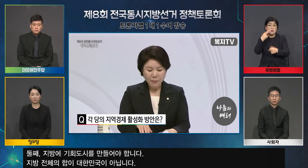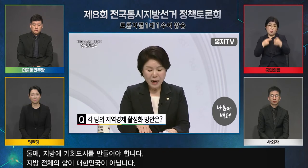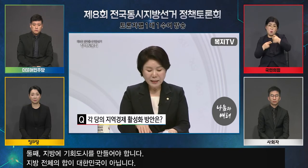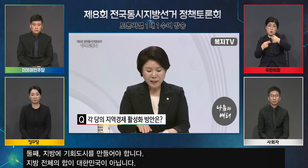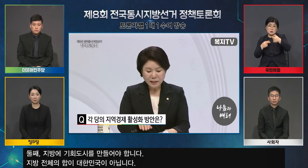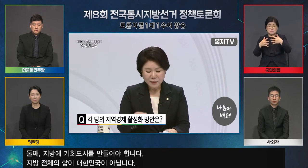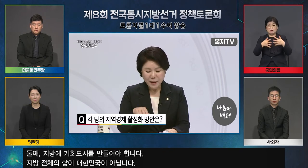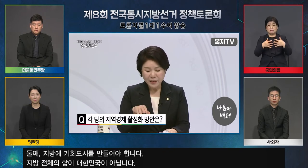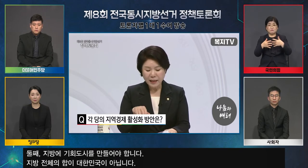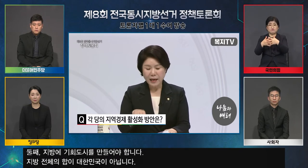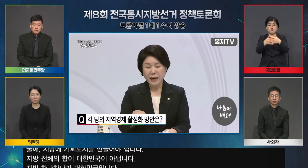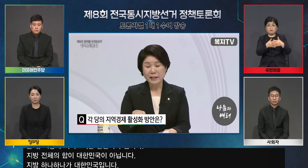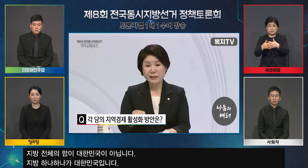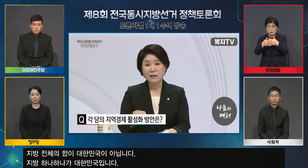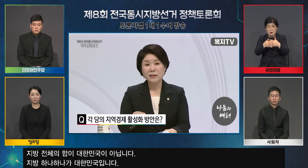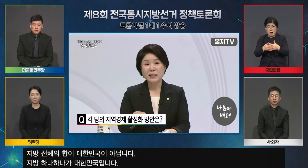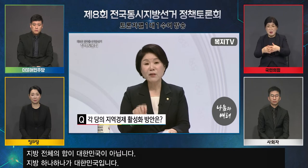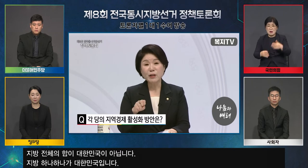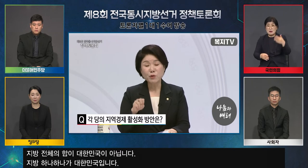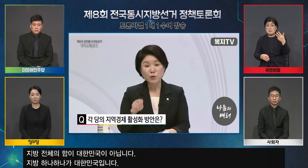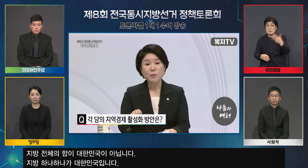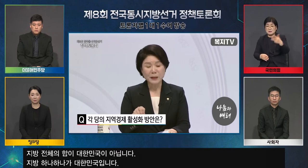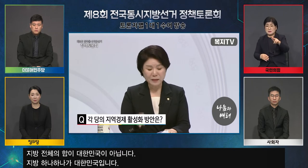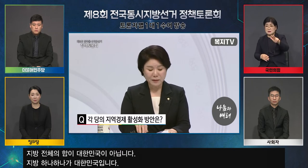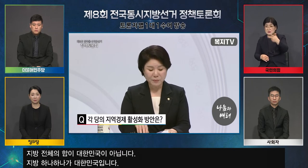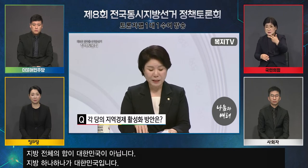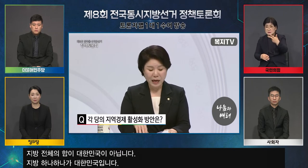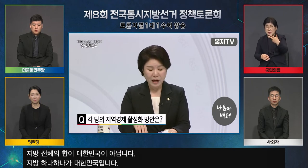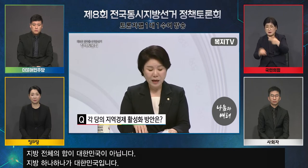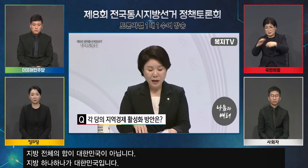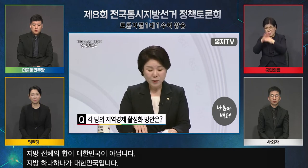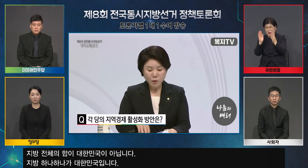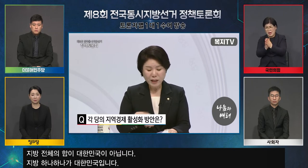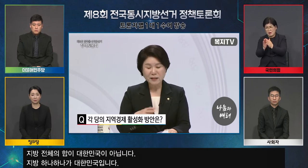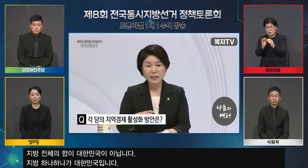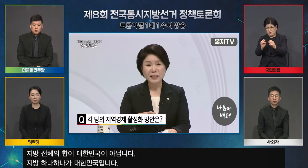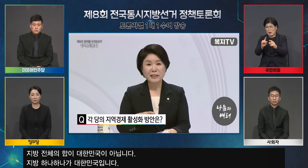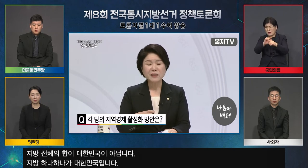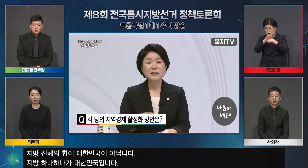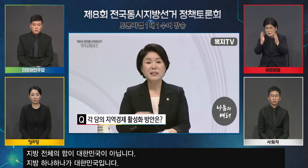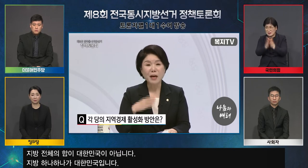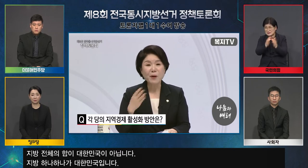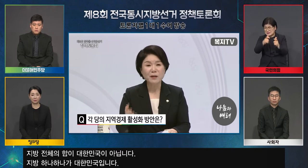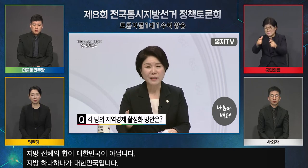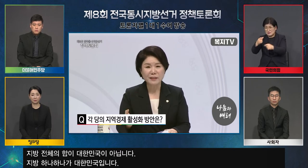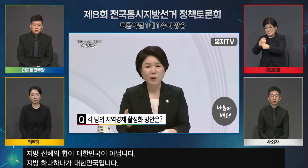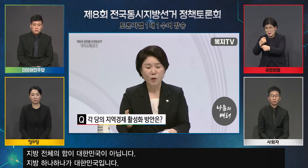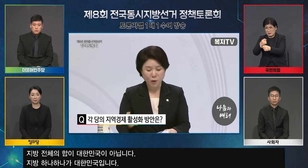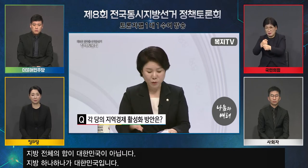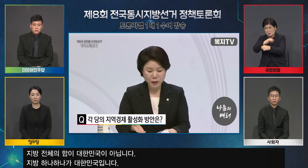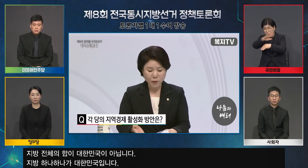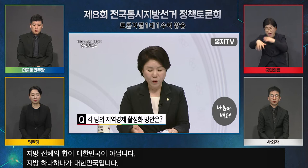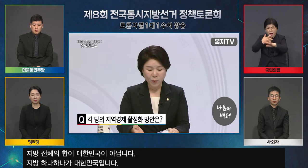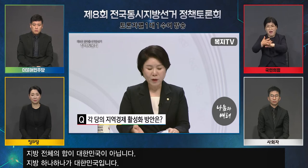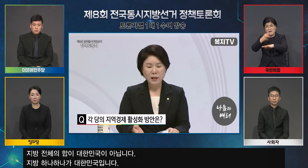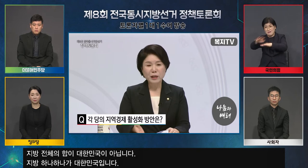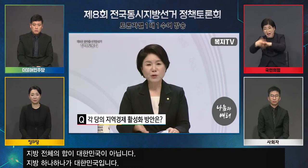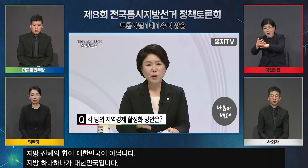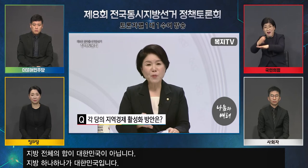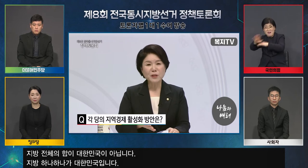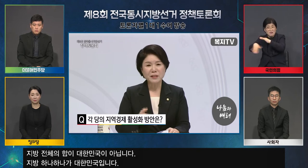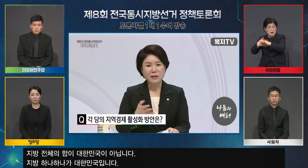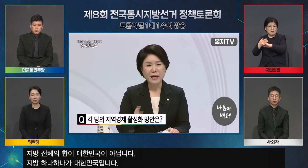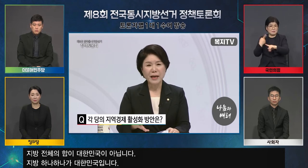8,700개 지역을 기회특구로 만들었습니다. 소외지역이 천지개벽을 했죠. 우리도